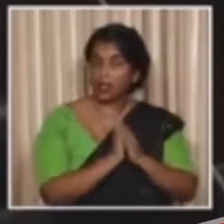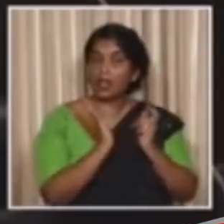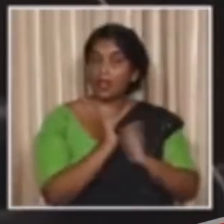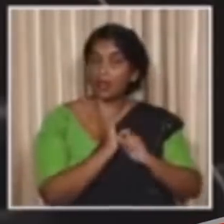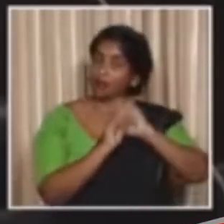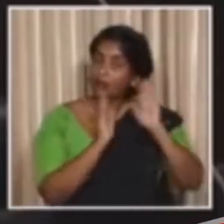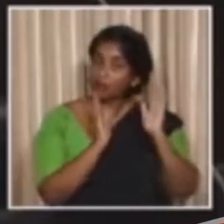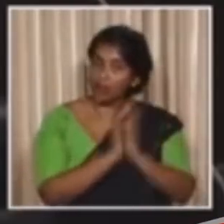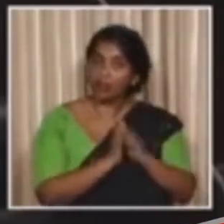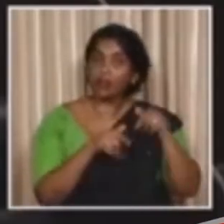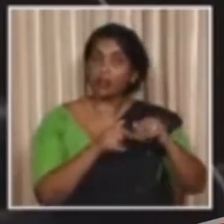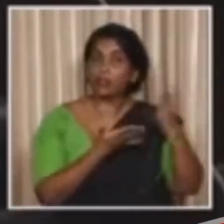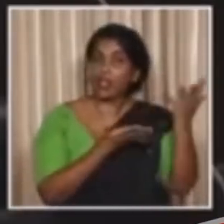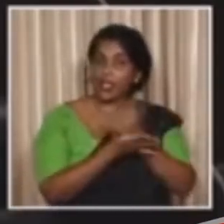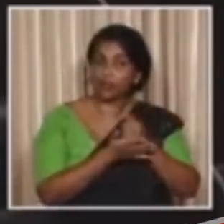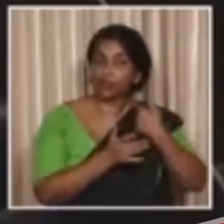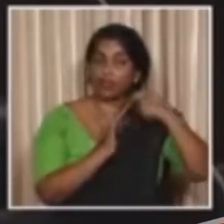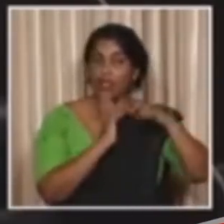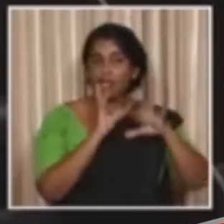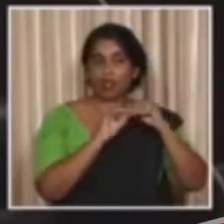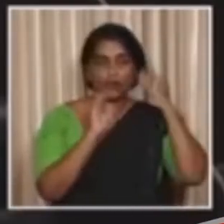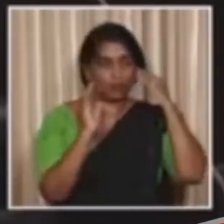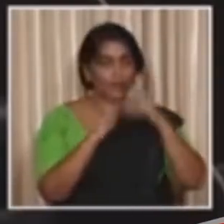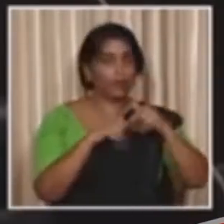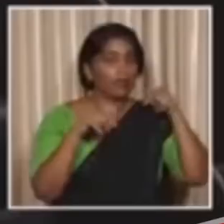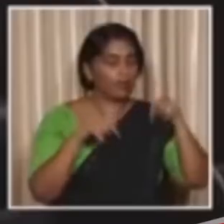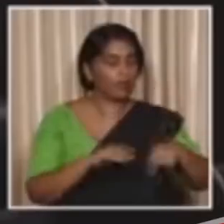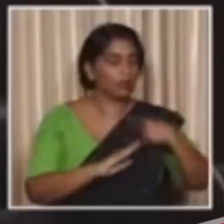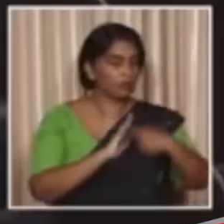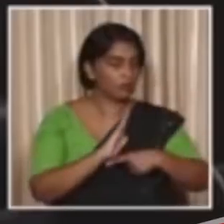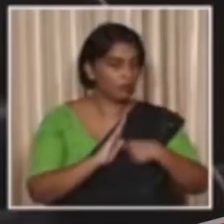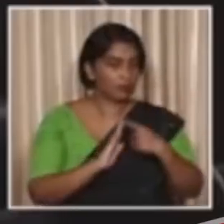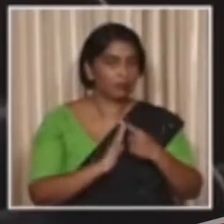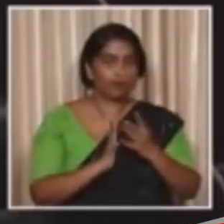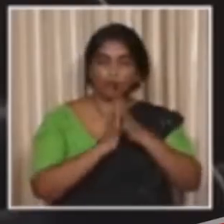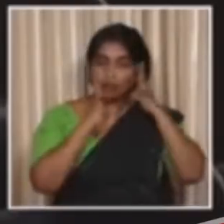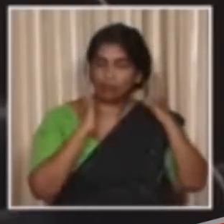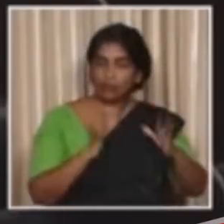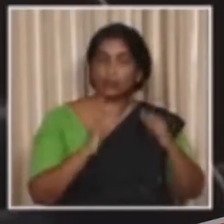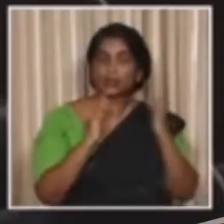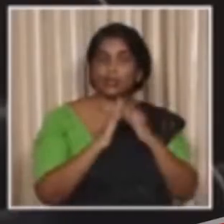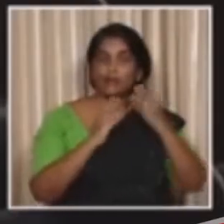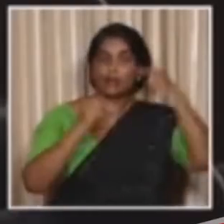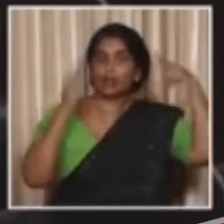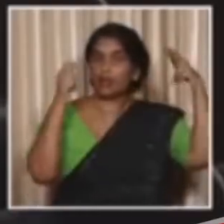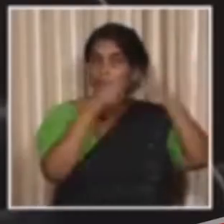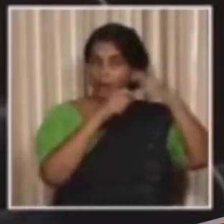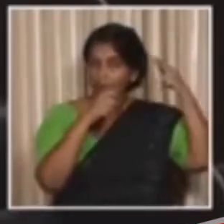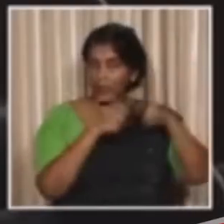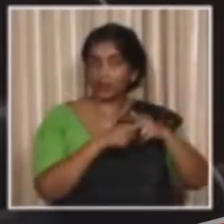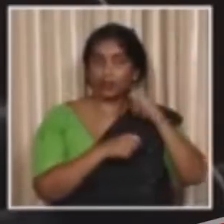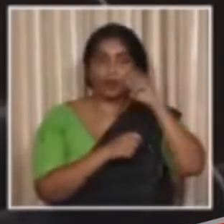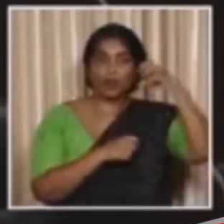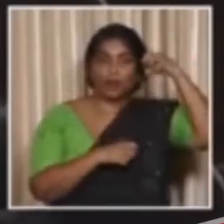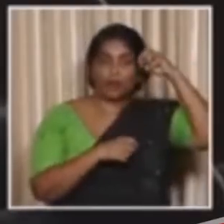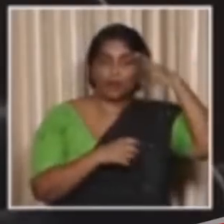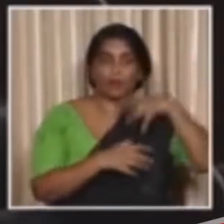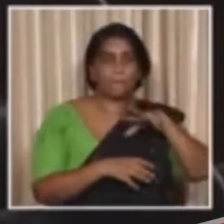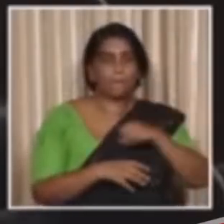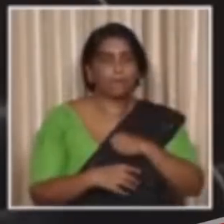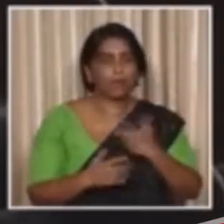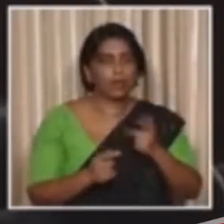ඔක්කොම අය කිරීම අරමුණු කොටගෙන අද මේ රටේ බර සංඛ්‍යාව ගෙවල් වල විදුලිය කපලා ඒ මිනිස්සුන්ට විදුලිය පරිභෝජනය